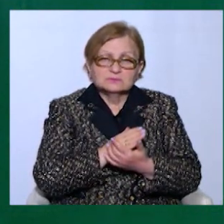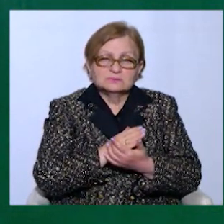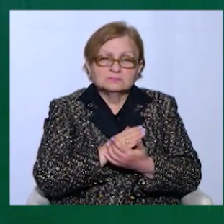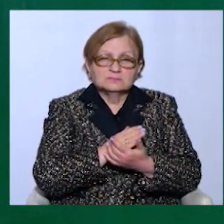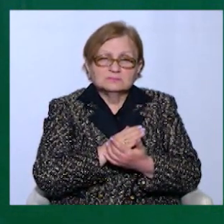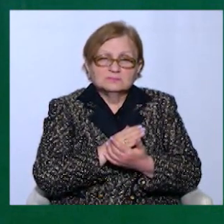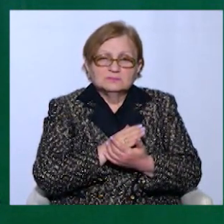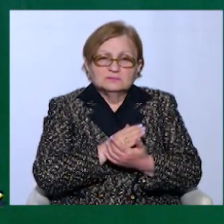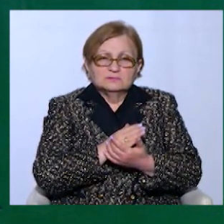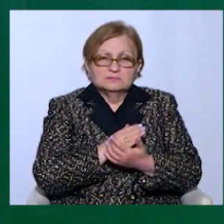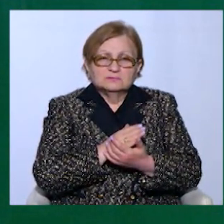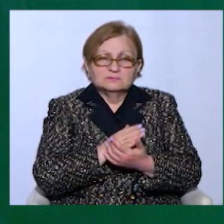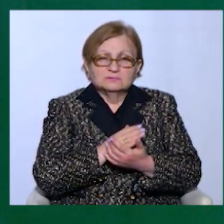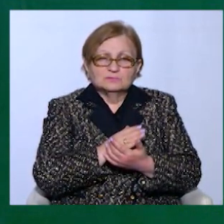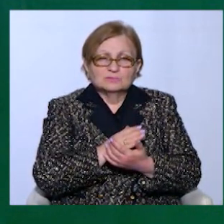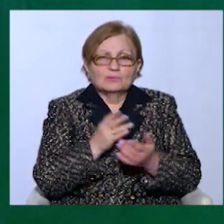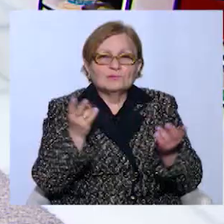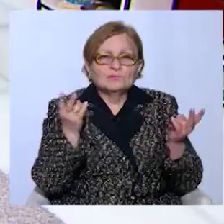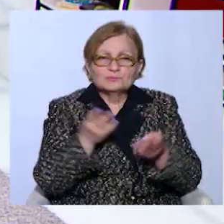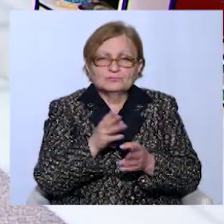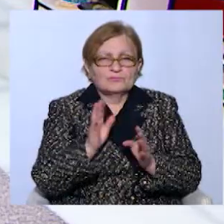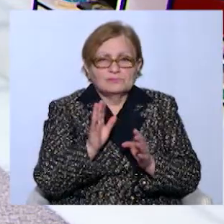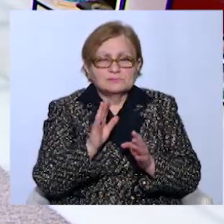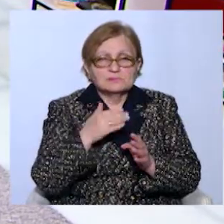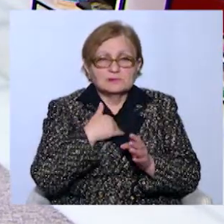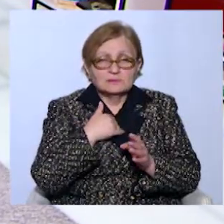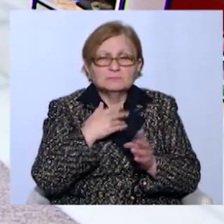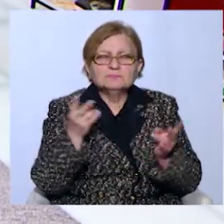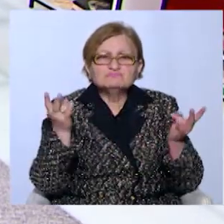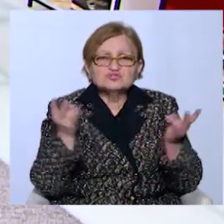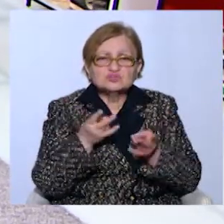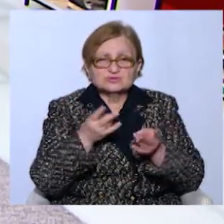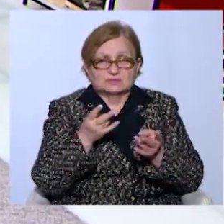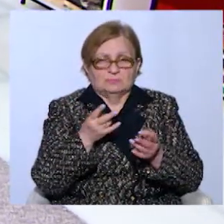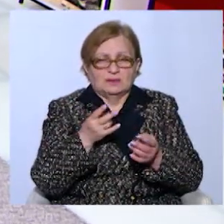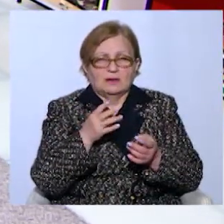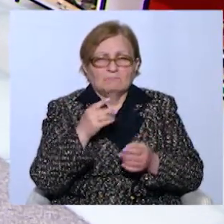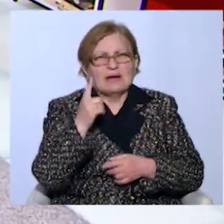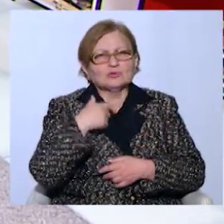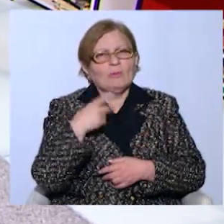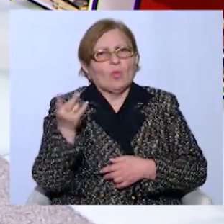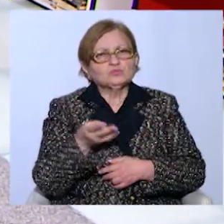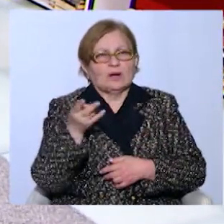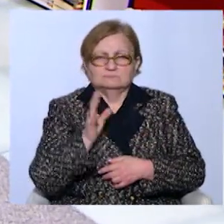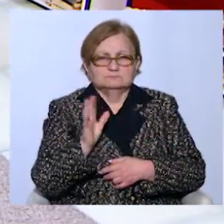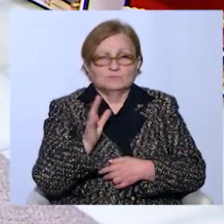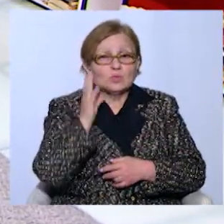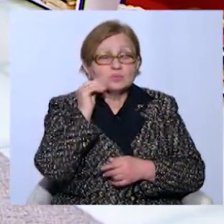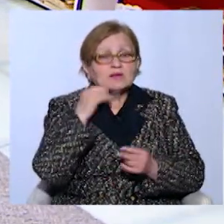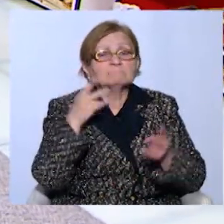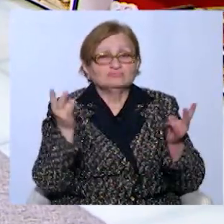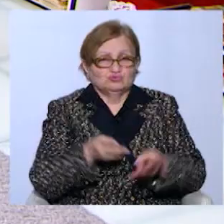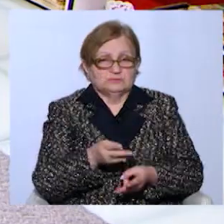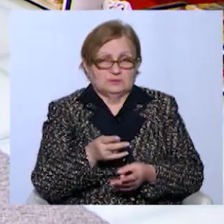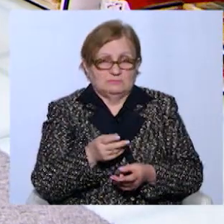და ვიმეორებ ხანდახან ამბობენ, უნდა, არაფერი არ უნდა, თუ მჭირდება და ეს სულ მჭირდება ძალიან ხშირად, წილადებზე მოქმედებების